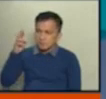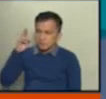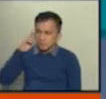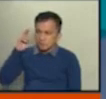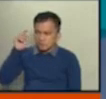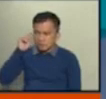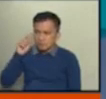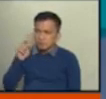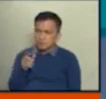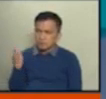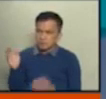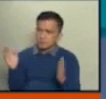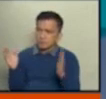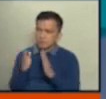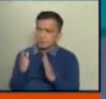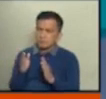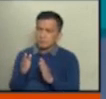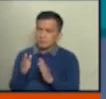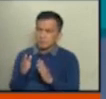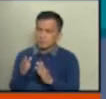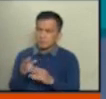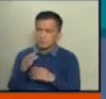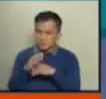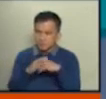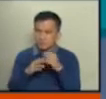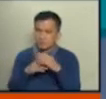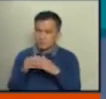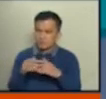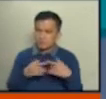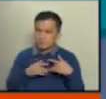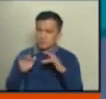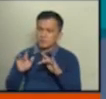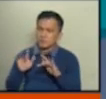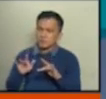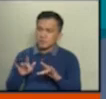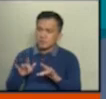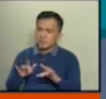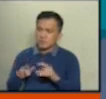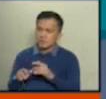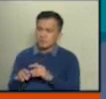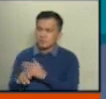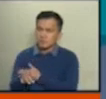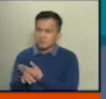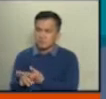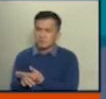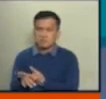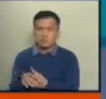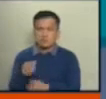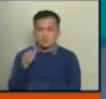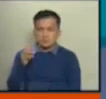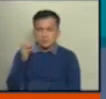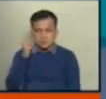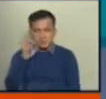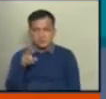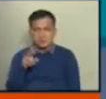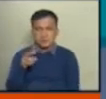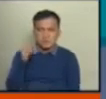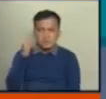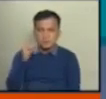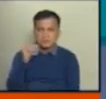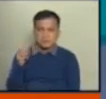na lang ni Jan, sir, para mas makampangin na rin ako kasi naawa na rin po kasi ako sa bata. Sige po, sige po. Ma'am, punta ka rito. Isama niyo po